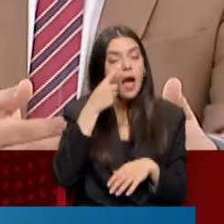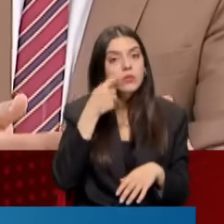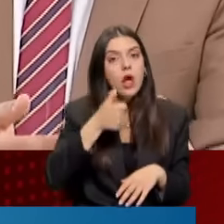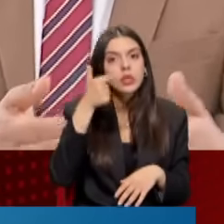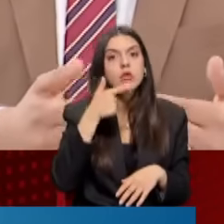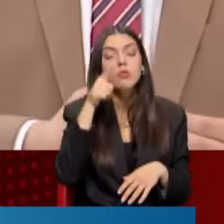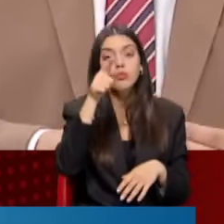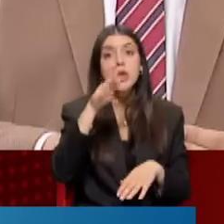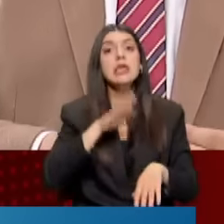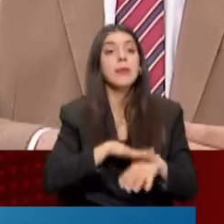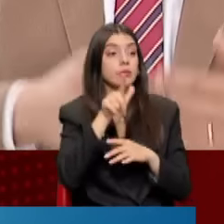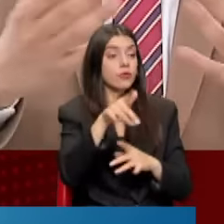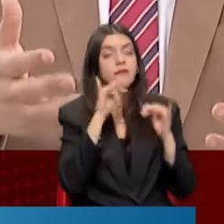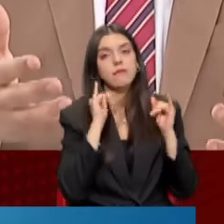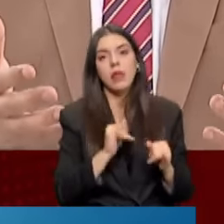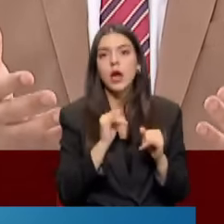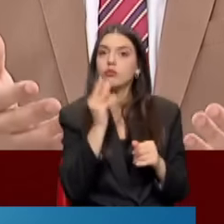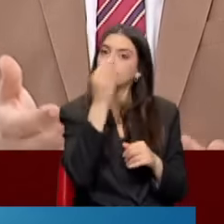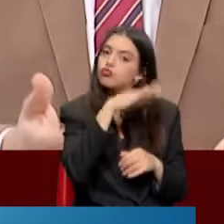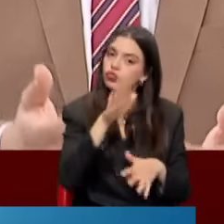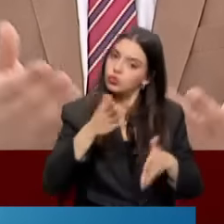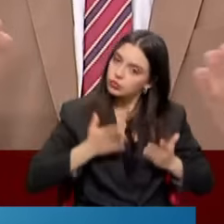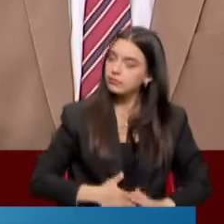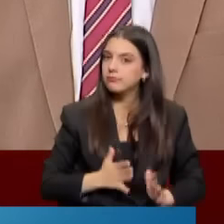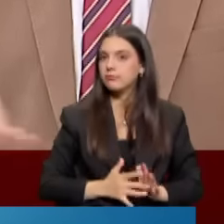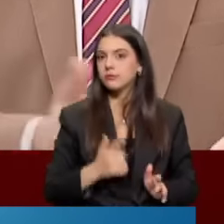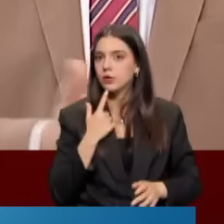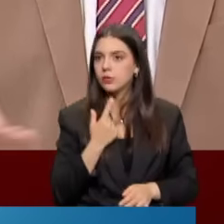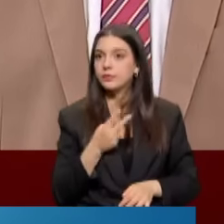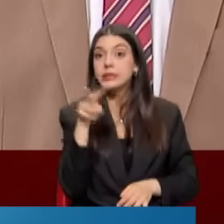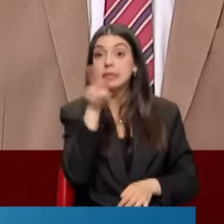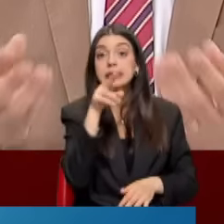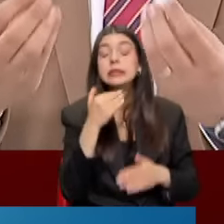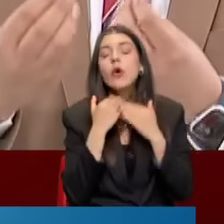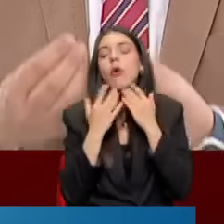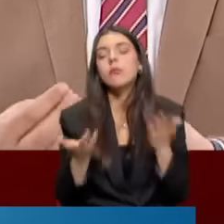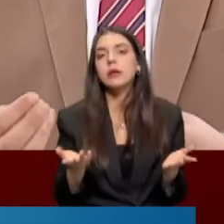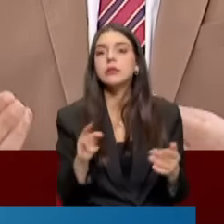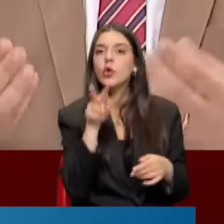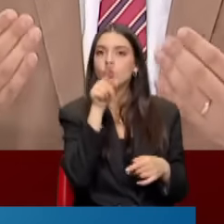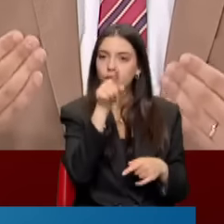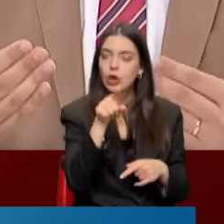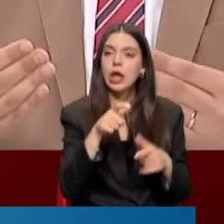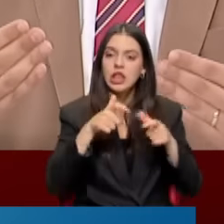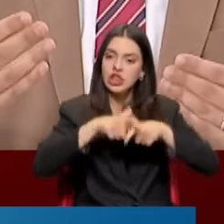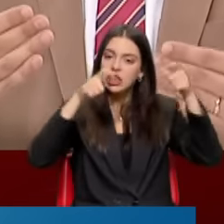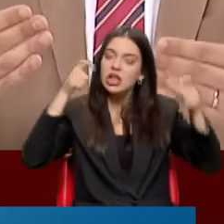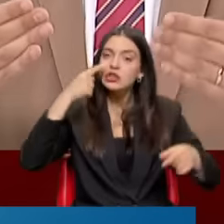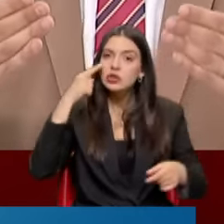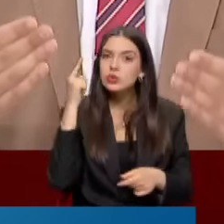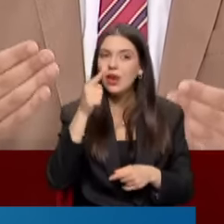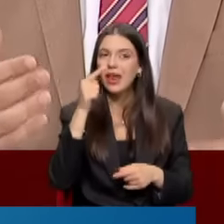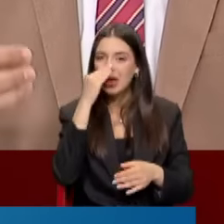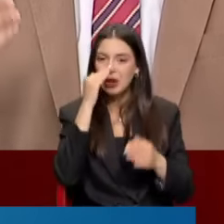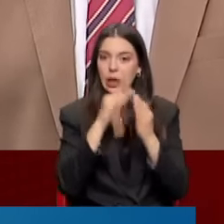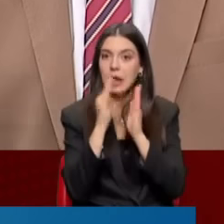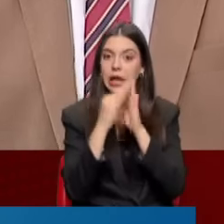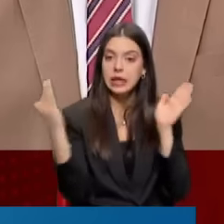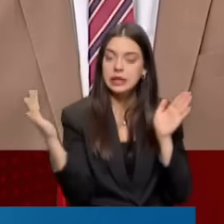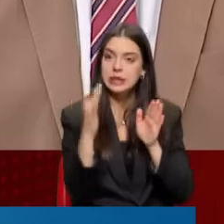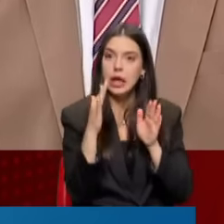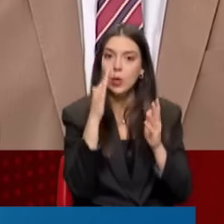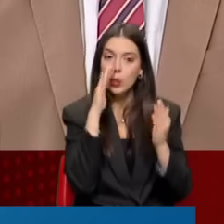yapmazsak Bu bir felaket çocuk yapalım ya Bu ikisi de olmaz bunun bu gelişen şeye karşı bu yaklaşan şeye karşı